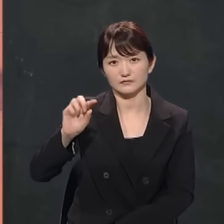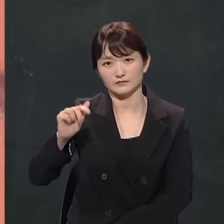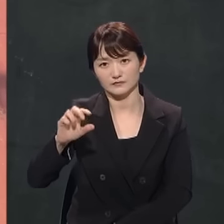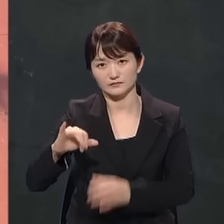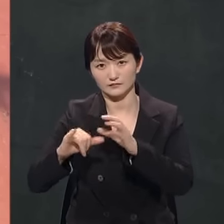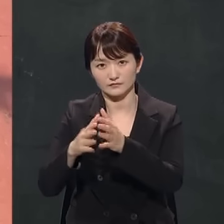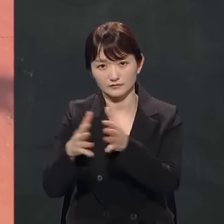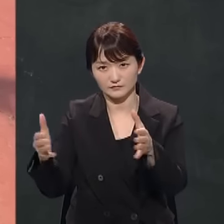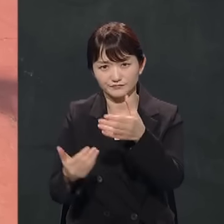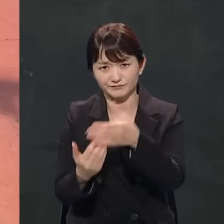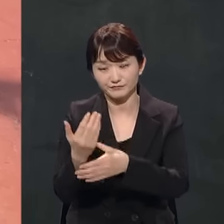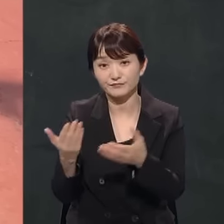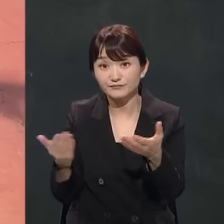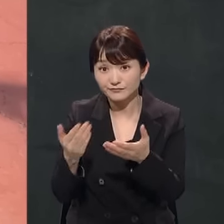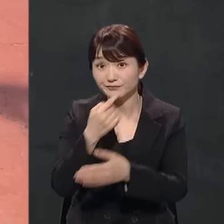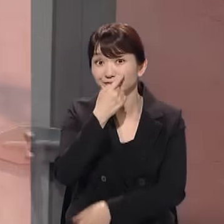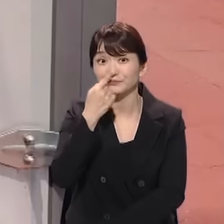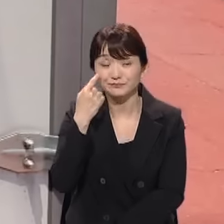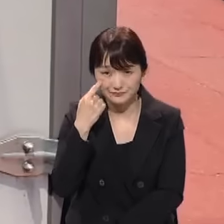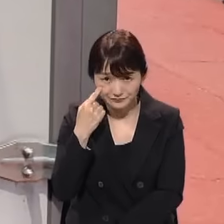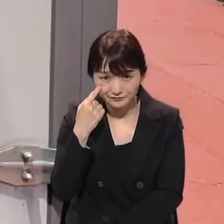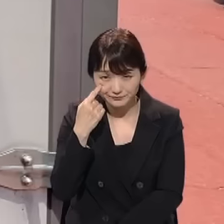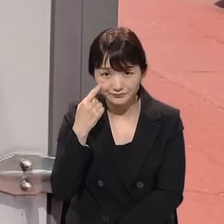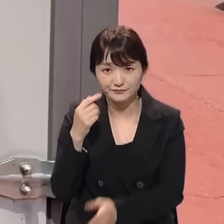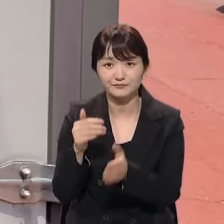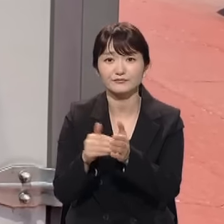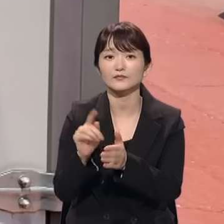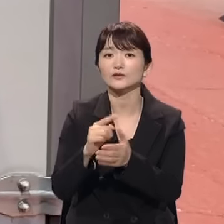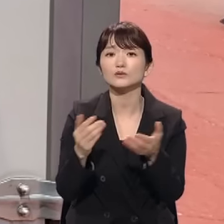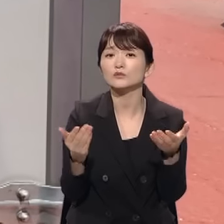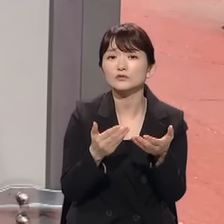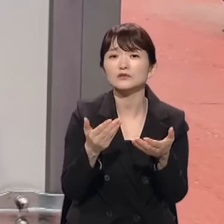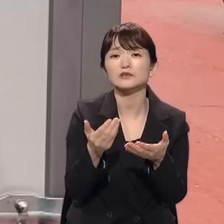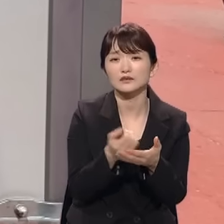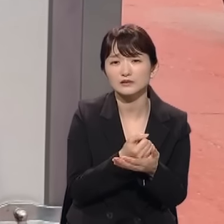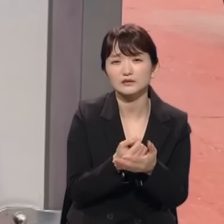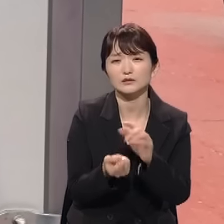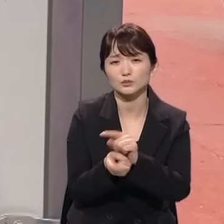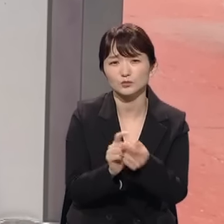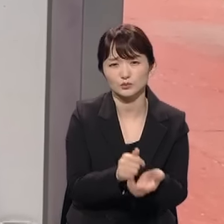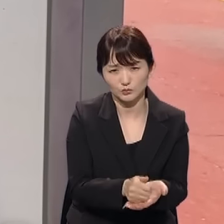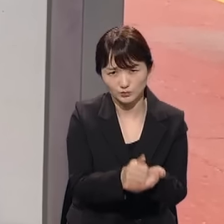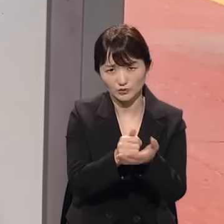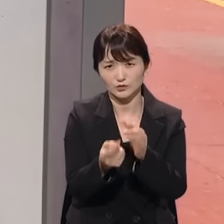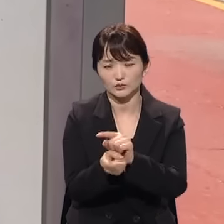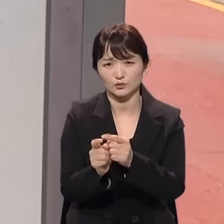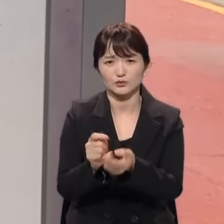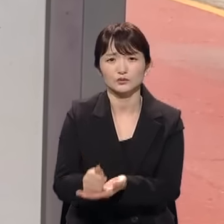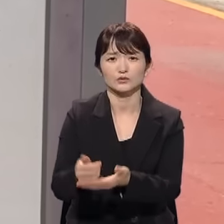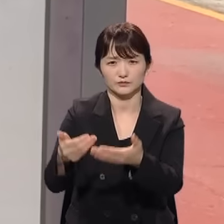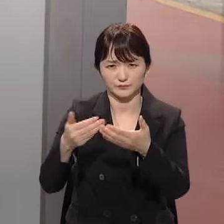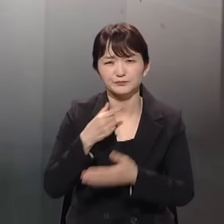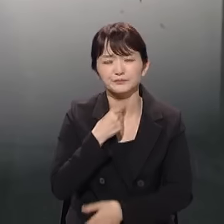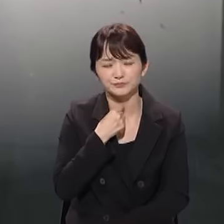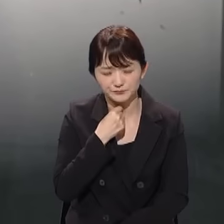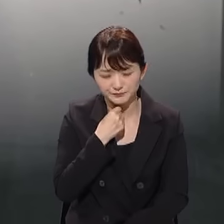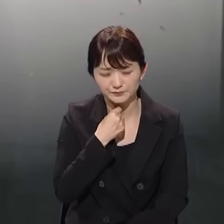아파트에서 벌어진 일이라는 걸 확인하셨답니다. 자, 어떤 직업을 가졌든 서로 존중하고 존중받길